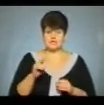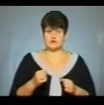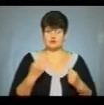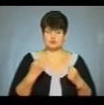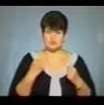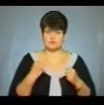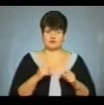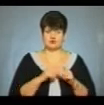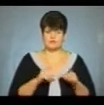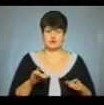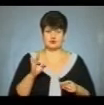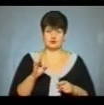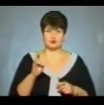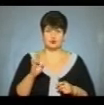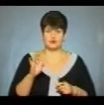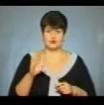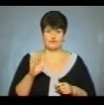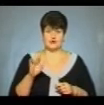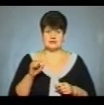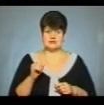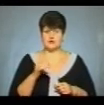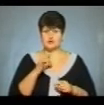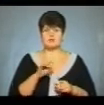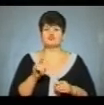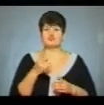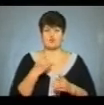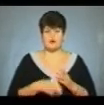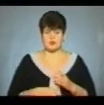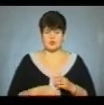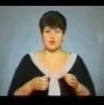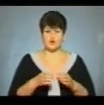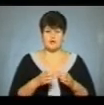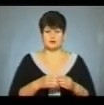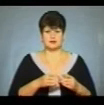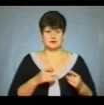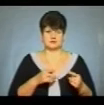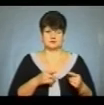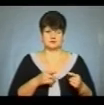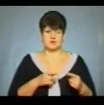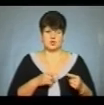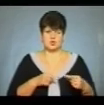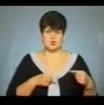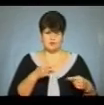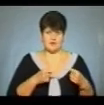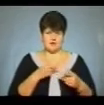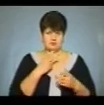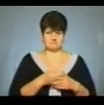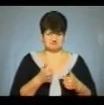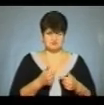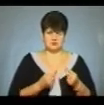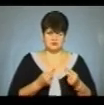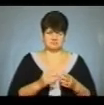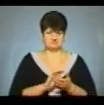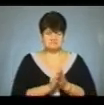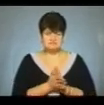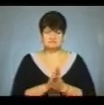«Реал Мадрид» Ростислав Новосад розповів, чому програли. Команда суперника показала дуже хорошу гру, надзвичайно